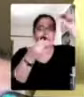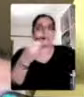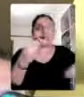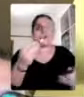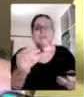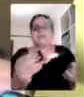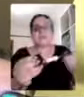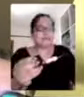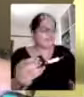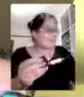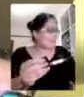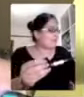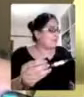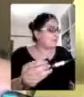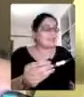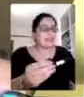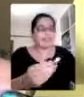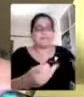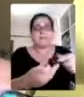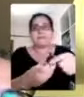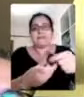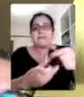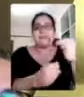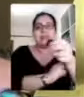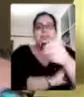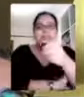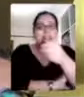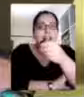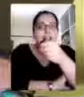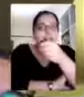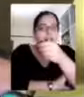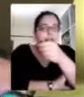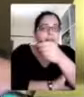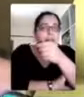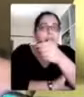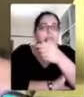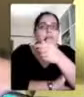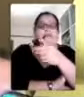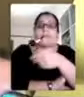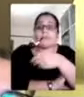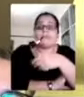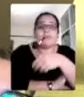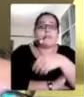O olmaz o. Mümkün değil. Onun eğilip bükülenleri de var.